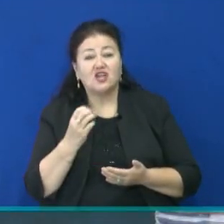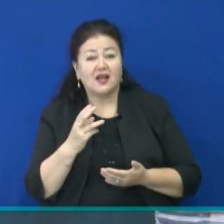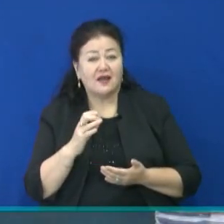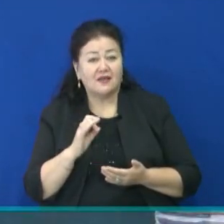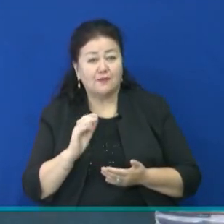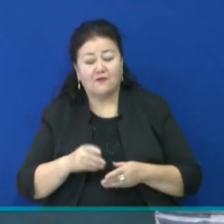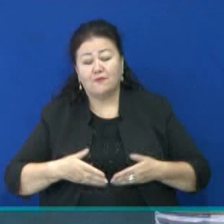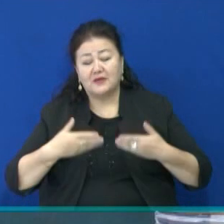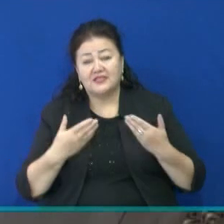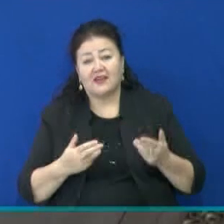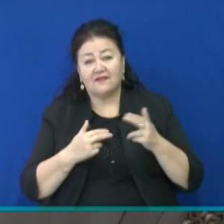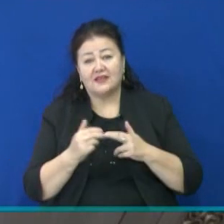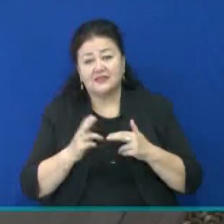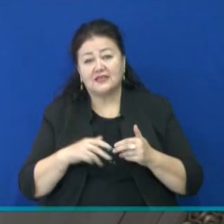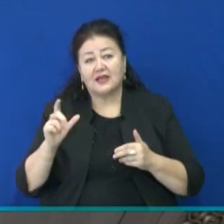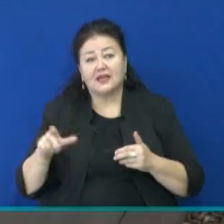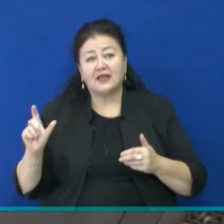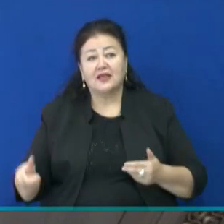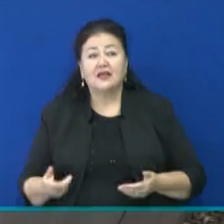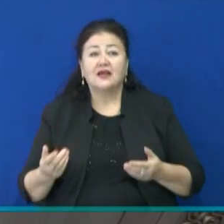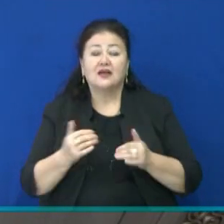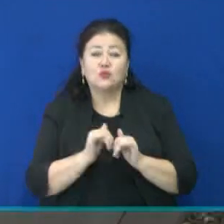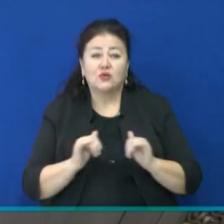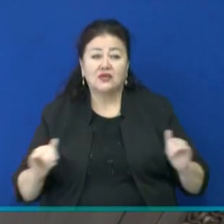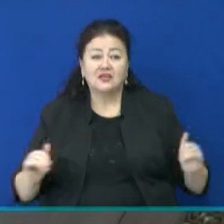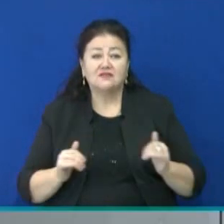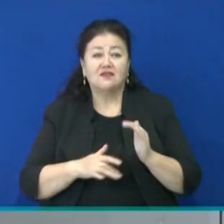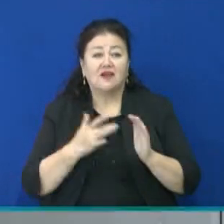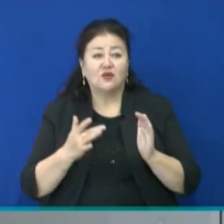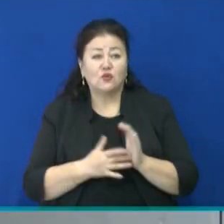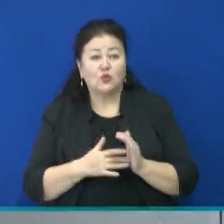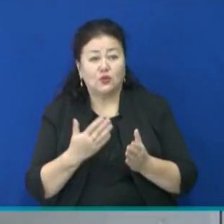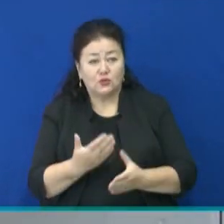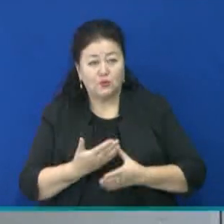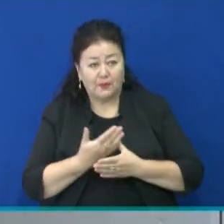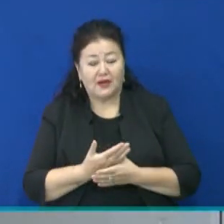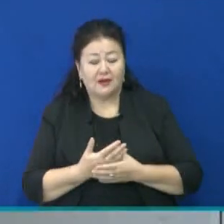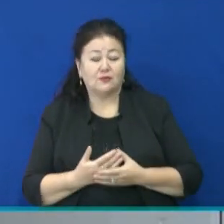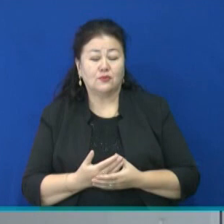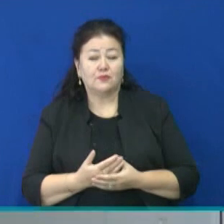Шакаримов поздравили строителей, внесших вклад в развитие инфраструктуры города.